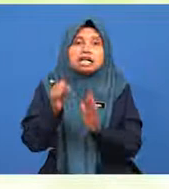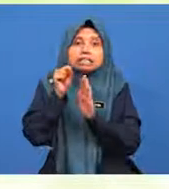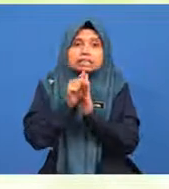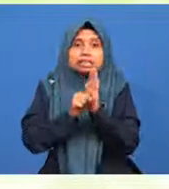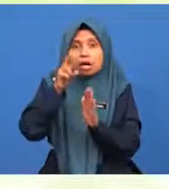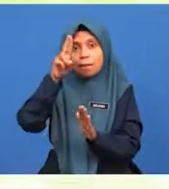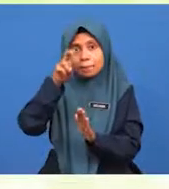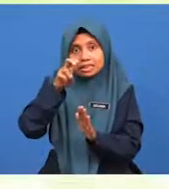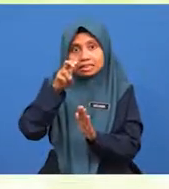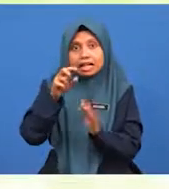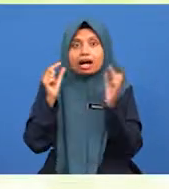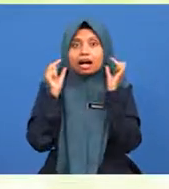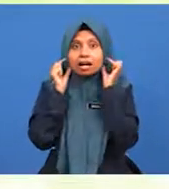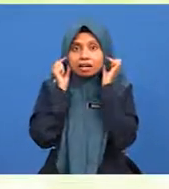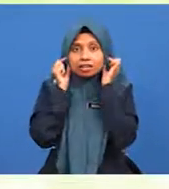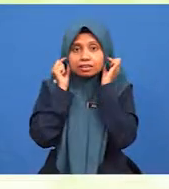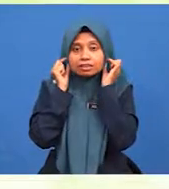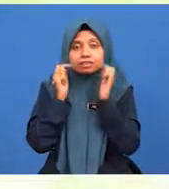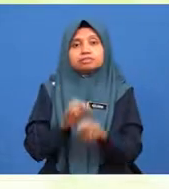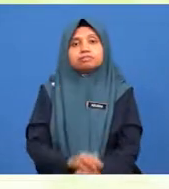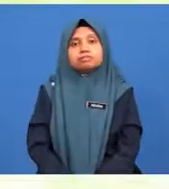Bagaimanakah pula contoh ayatnya?